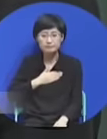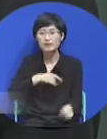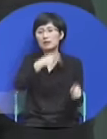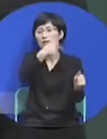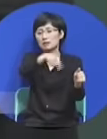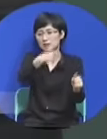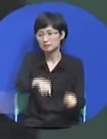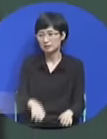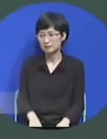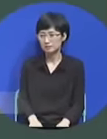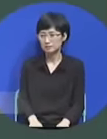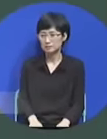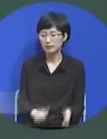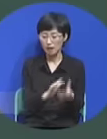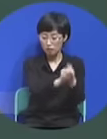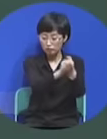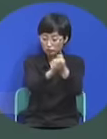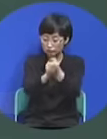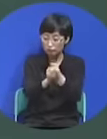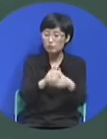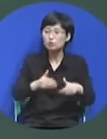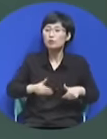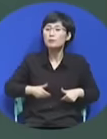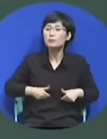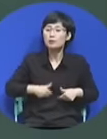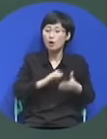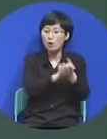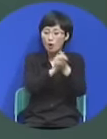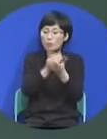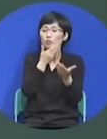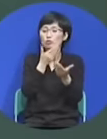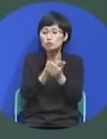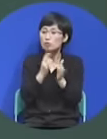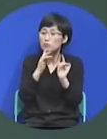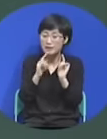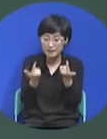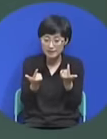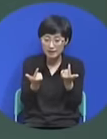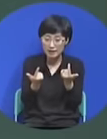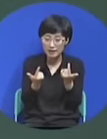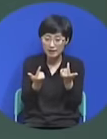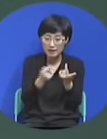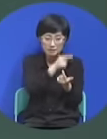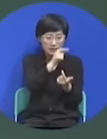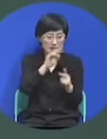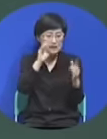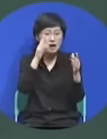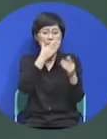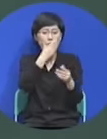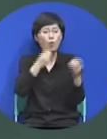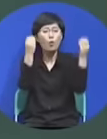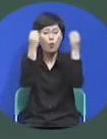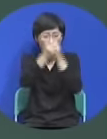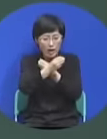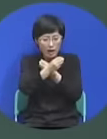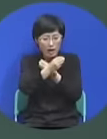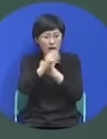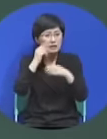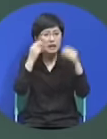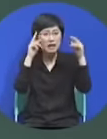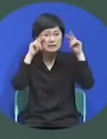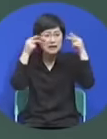所以耶稣说明，你们先与弟兄和好，然后来献礼拜。 그 말은 화목도 중요하지만은 이런 걸 벗어버리면 예배에 성공하게 될 것이다.